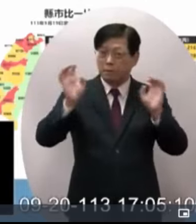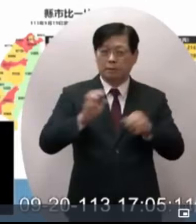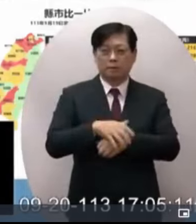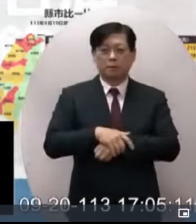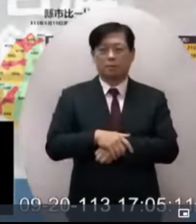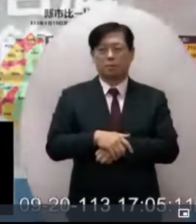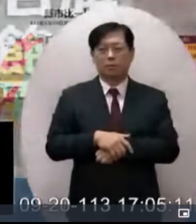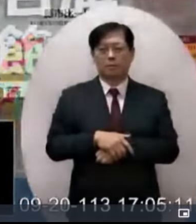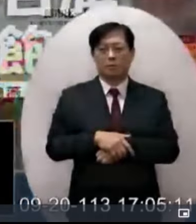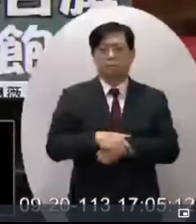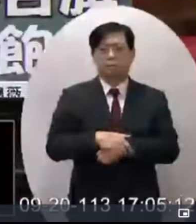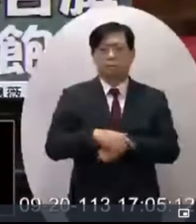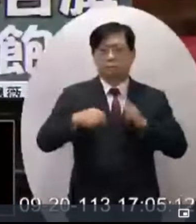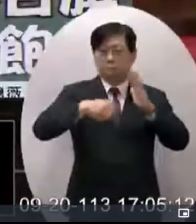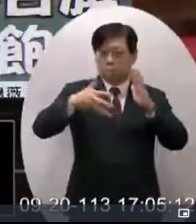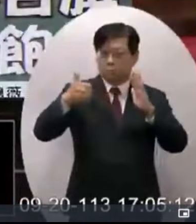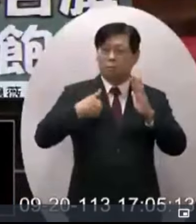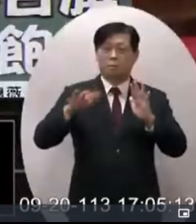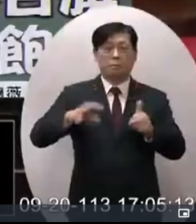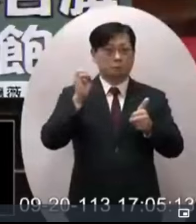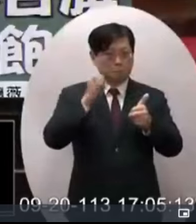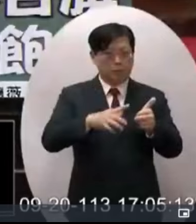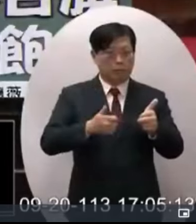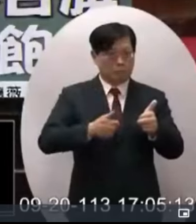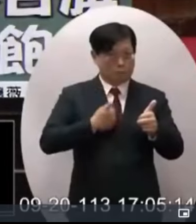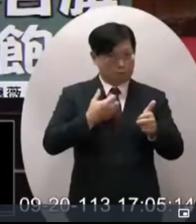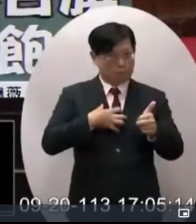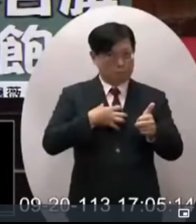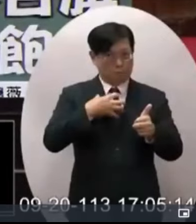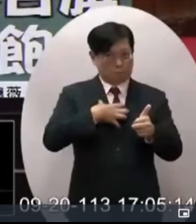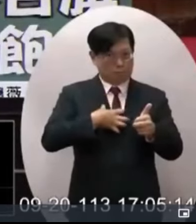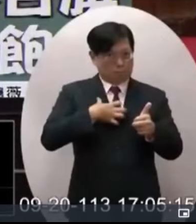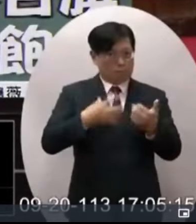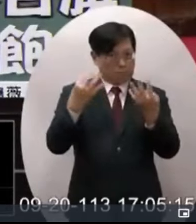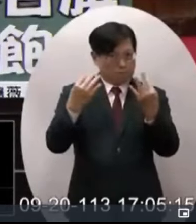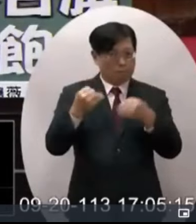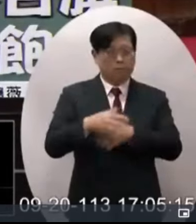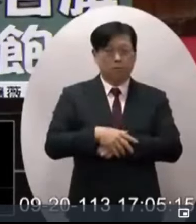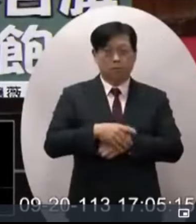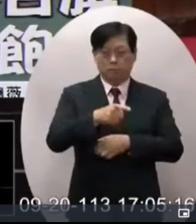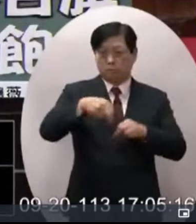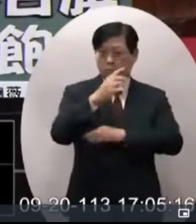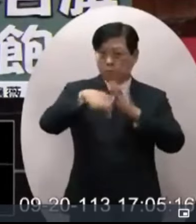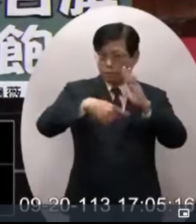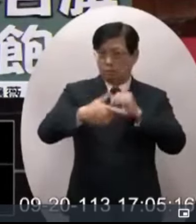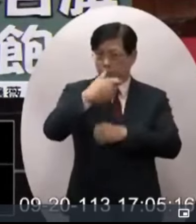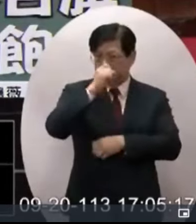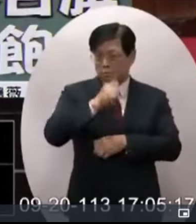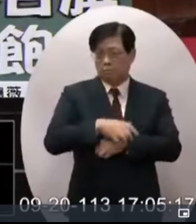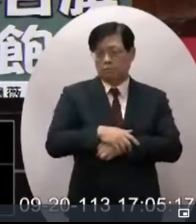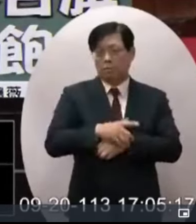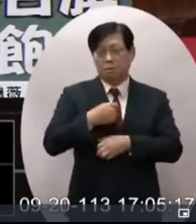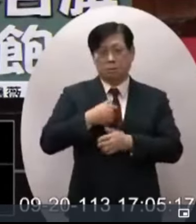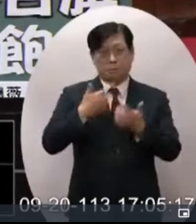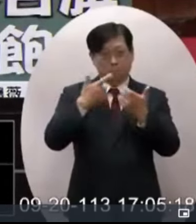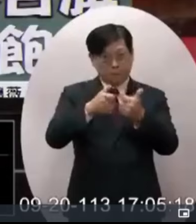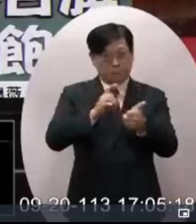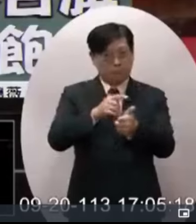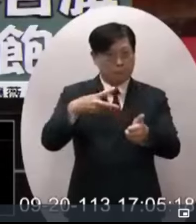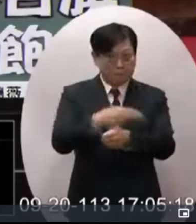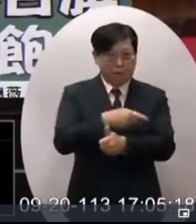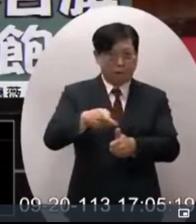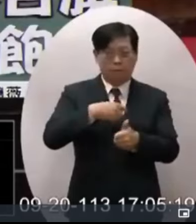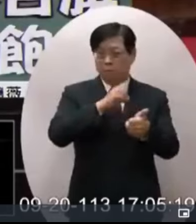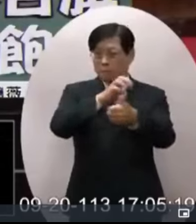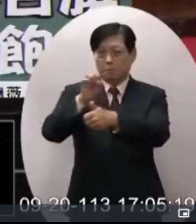果。院长，我告诉你一个非常惊人的数字，你们行政院很好，为了要打诈，提醒